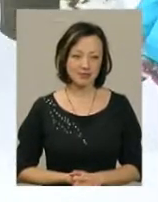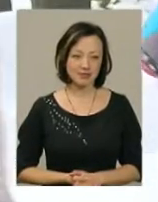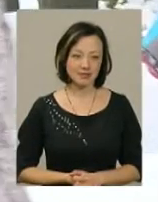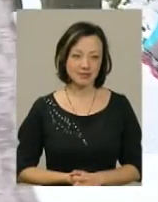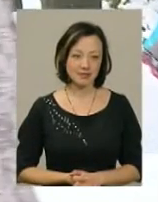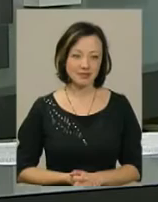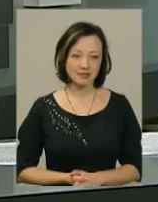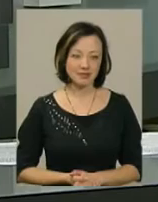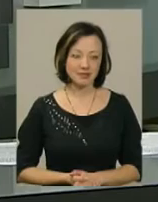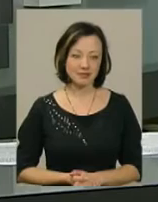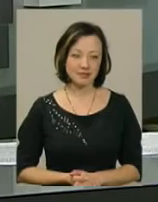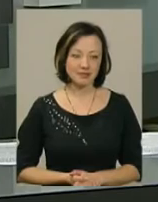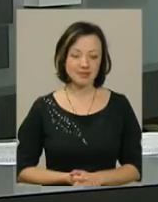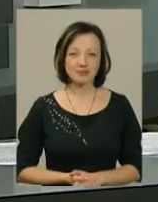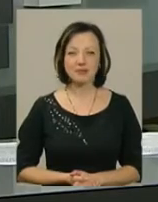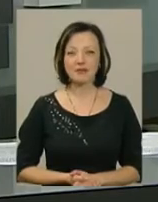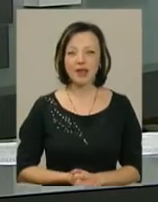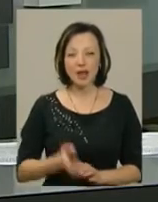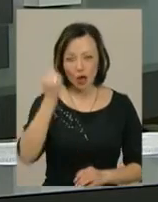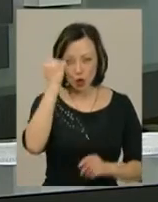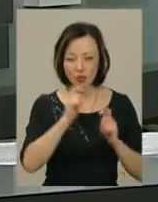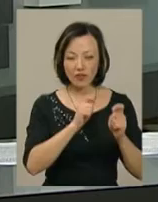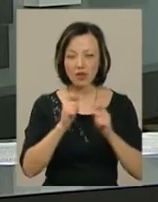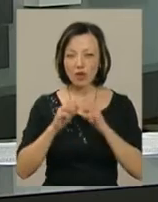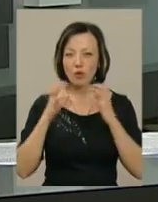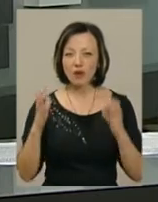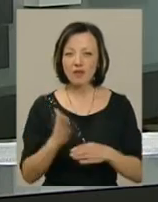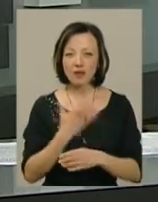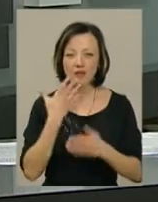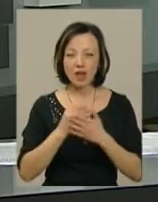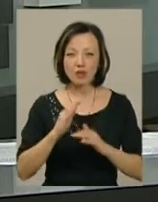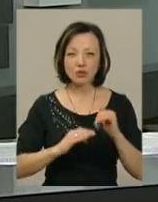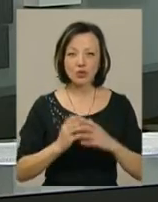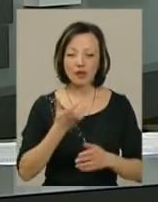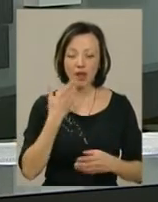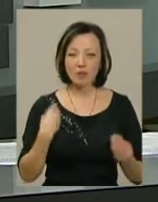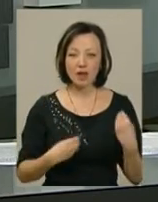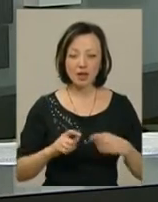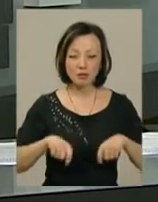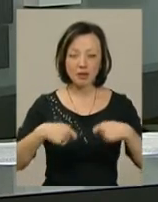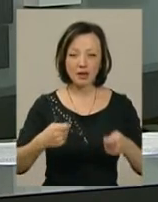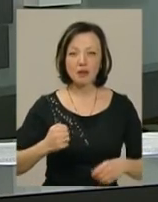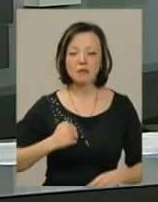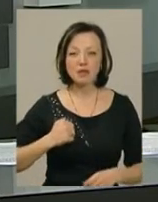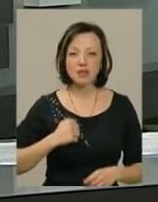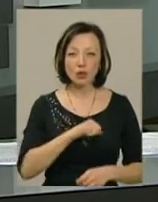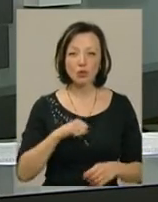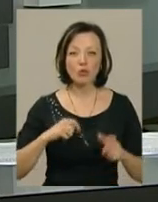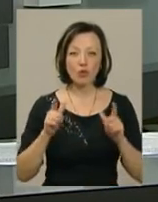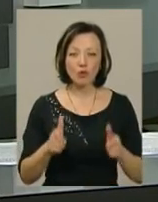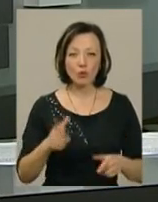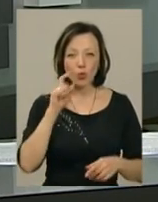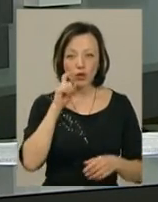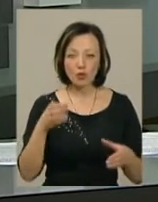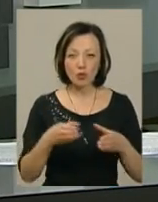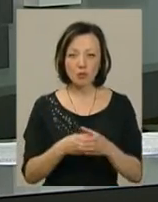Центр. Сувеніри та обереги, виготовлені власноруч, а також теплі речі передали бійцям добровольчого українського корпусу